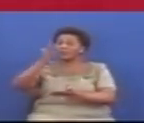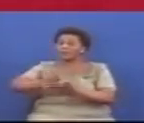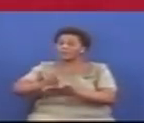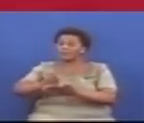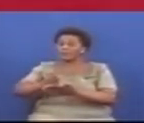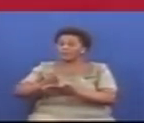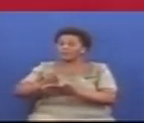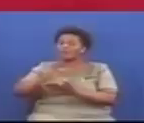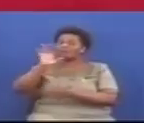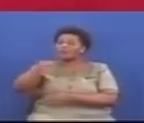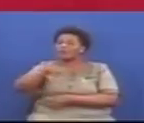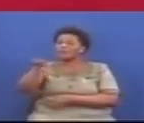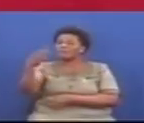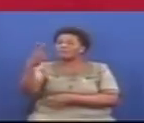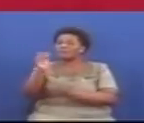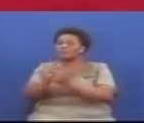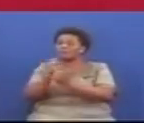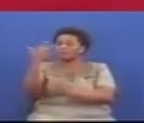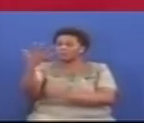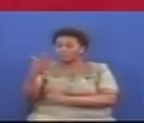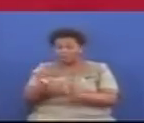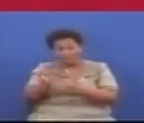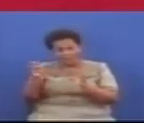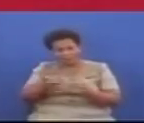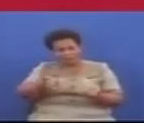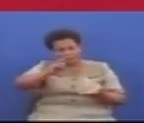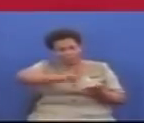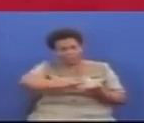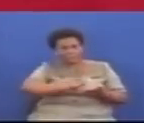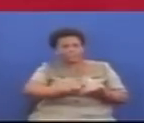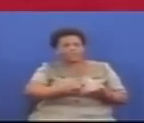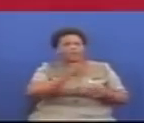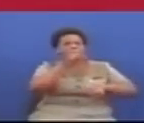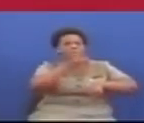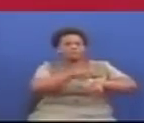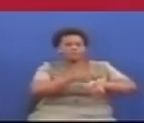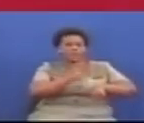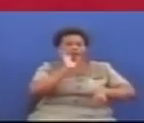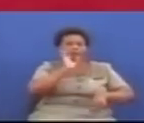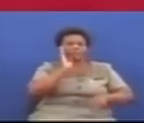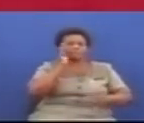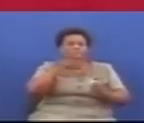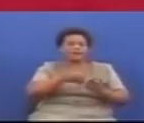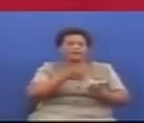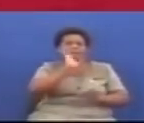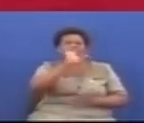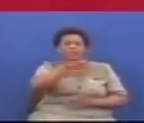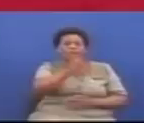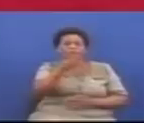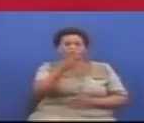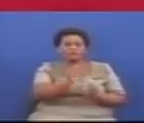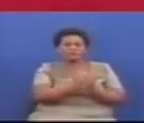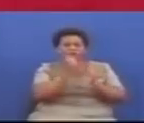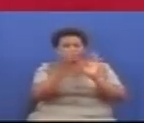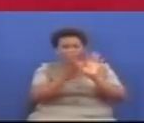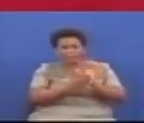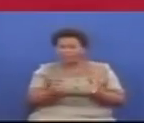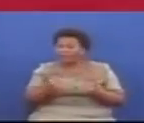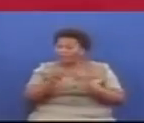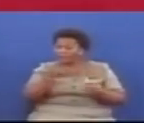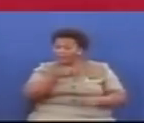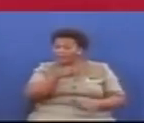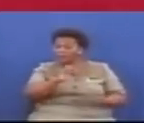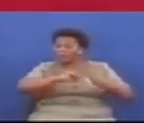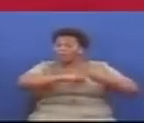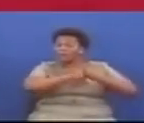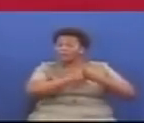mwaka 2015 na iliongezewa muda hadi tarehe 28 Februari 2019. Hata hivyo, kutokana na changamoto mbalimbali